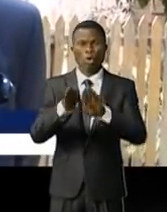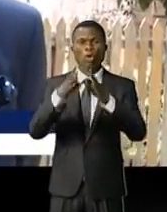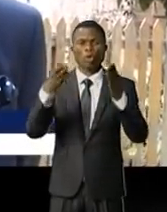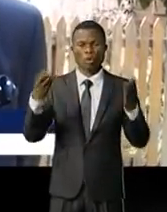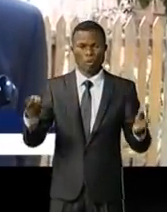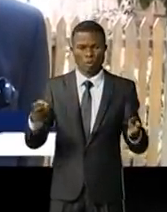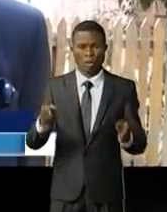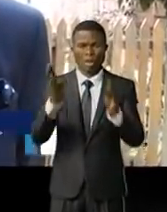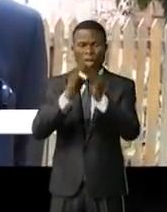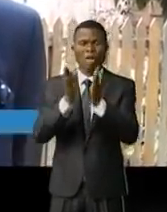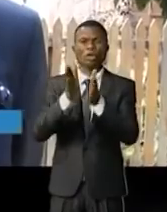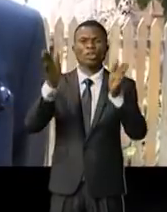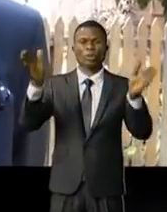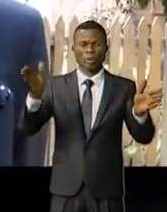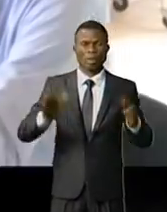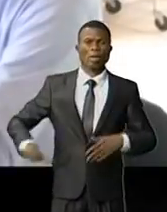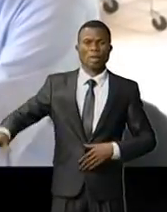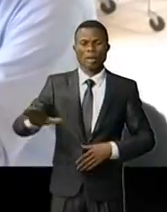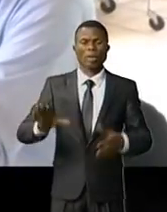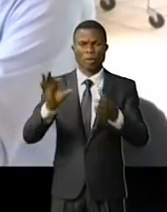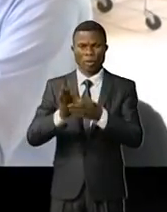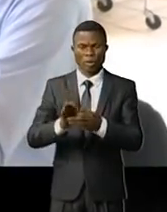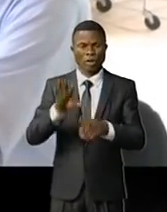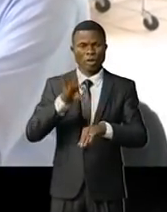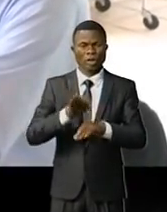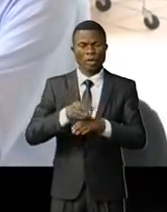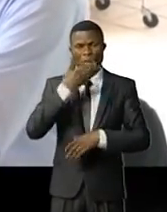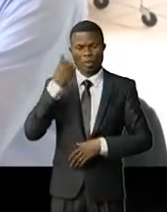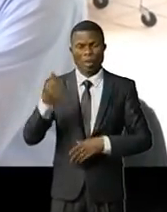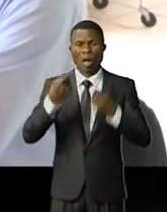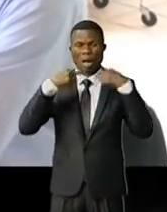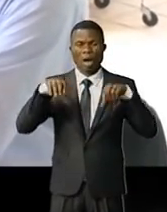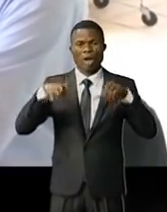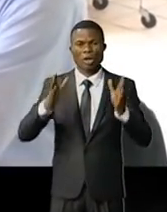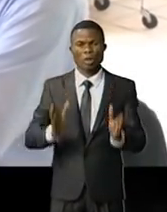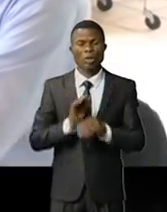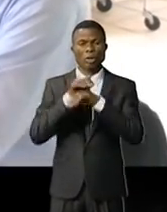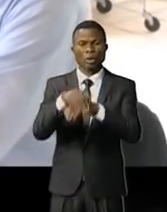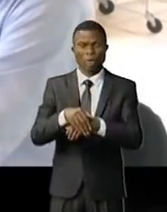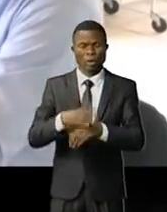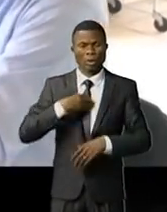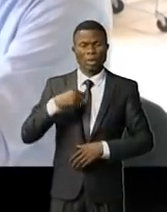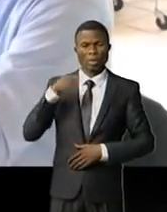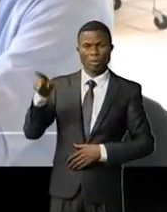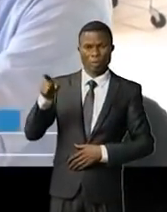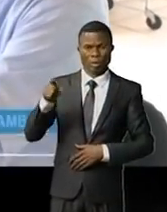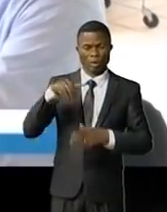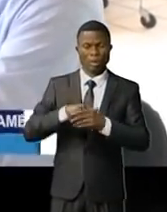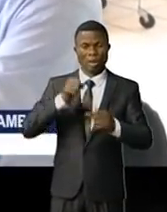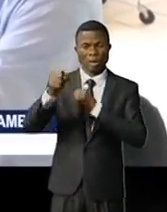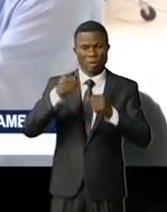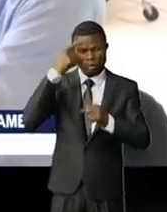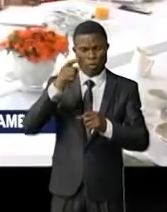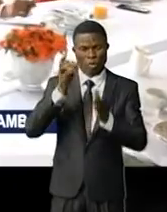de l'Assemblée générale des Nations Unies. Une belle occasion de rappeler aux Congolais l'engagement de Amar Diolk dans son combat pour